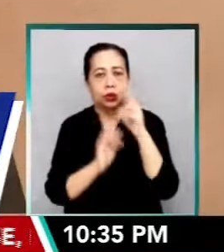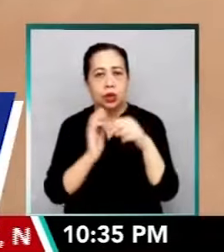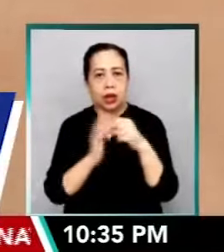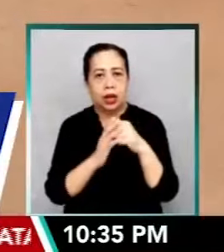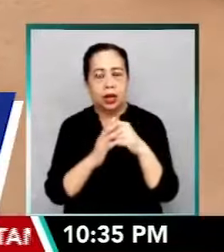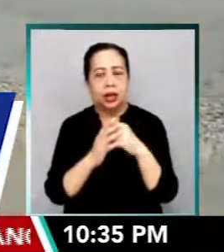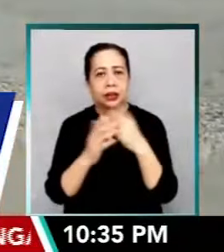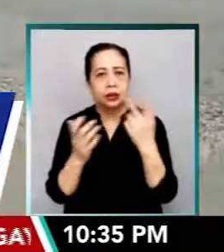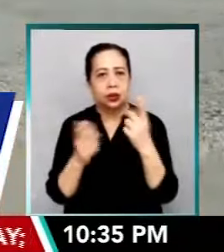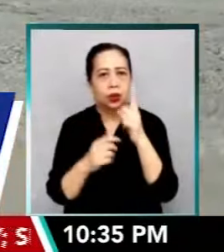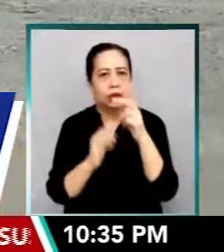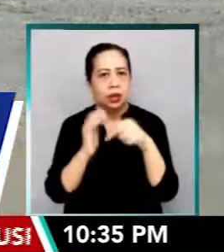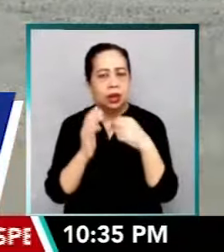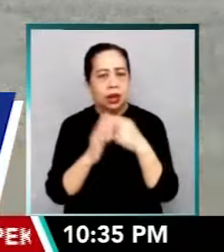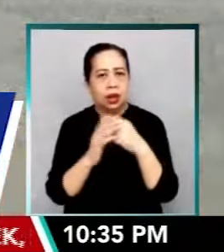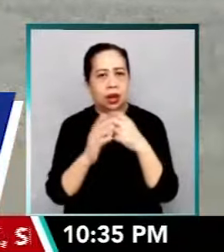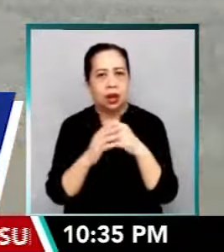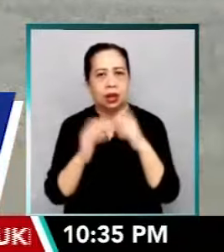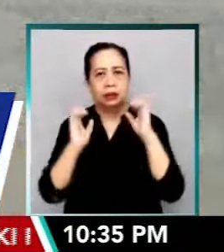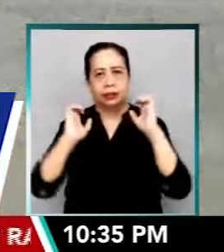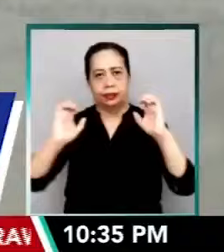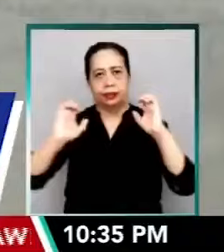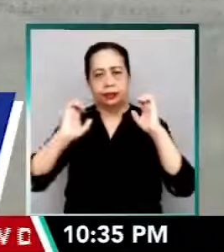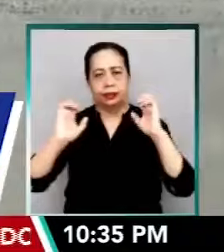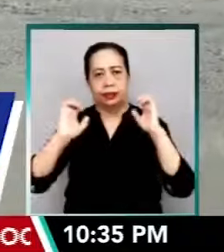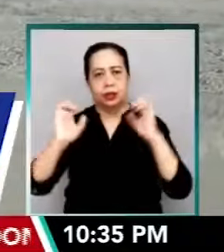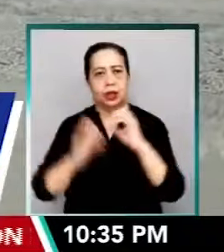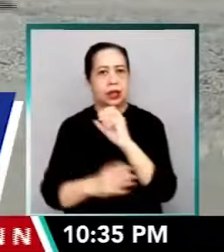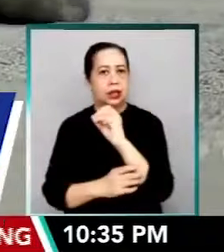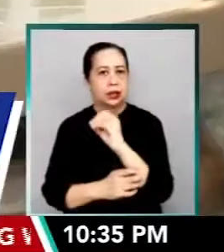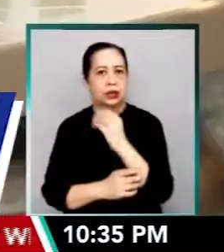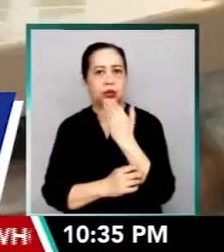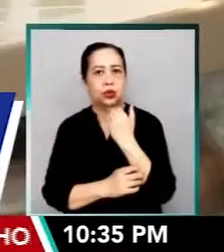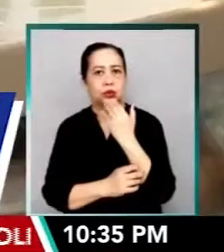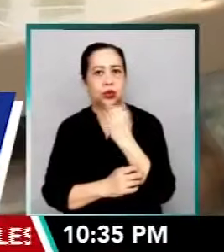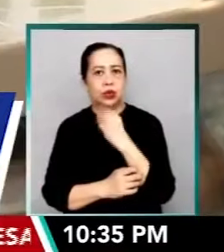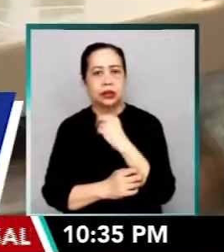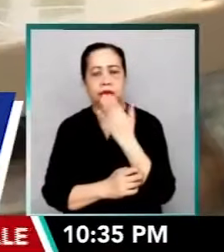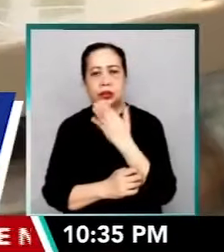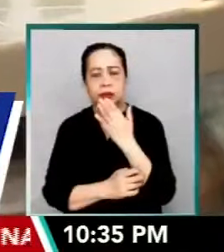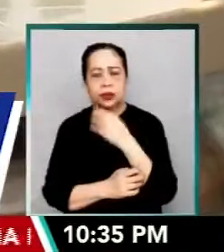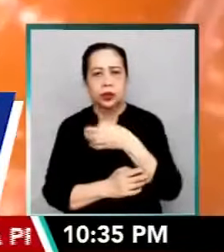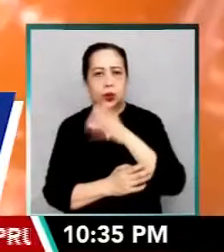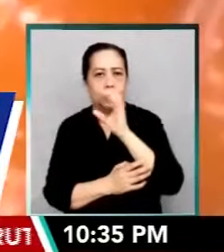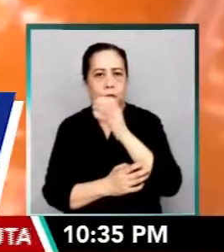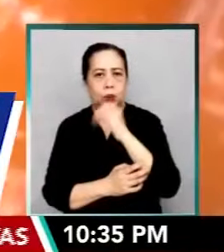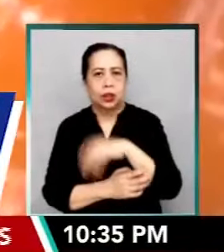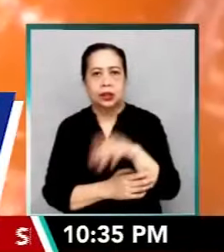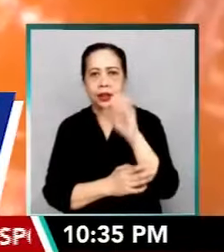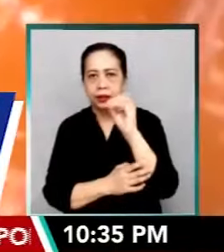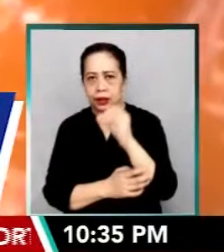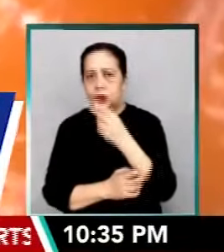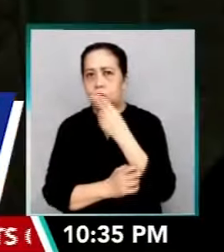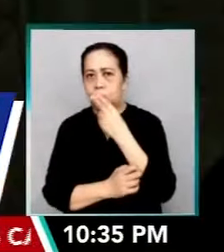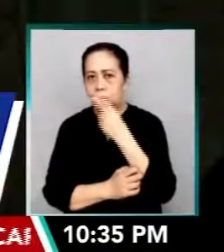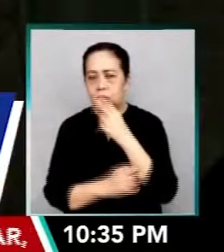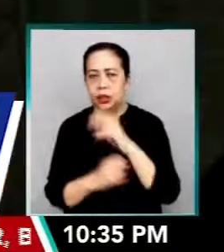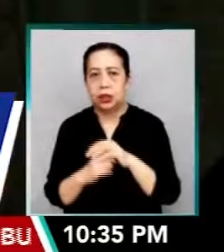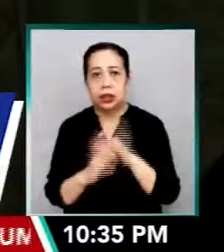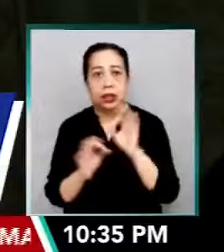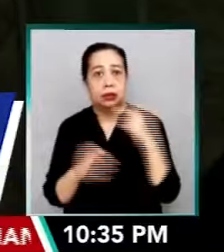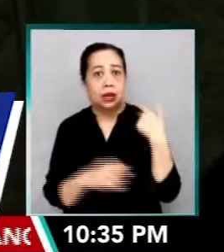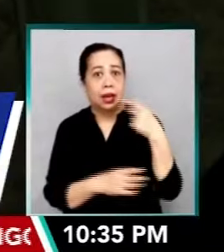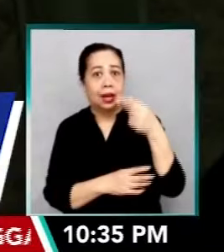1 hour moderate physical activity, 0 sugar and sweetened beverage, at 0 smoking. Kung hypertensive na